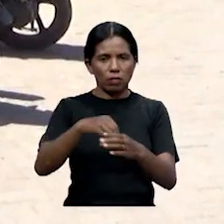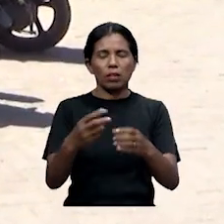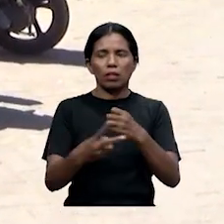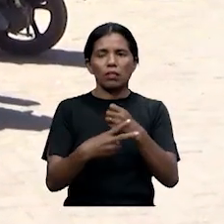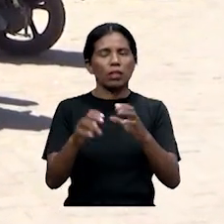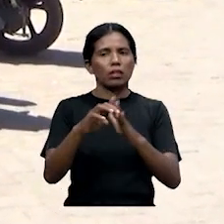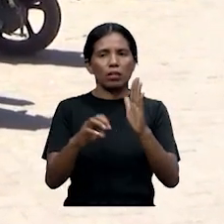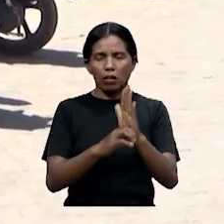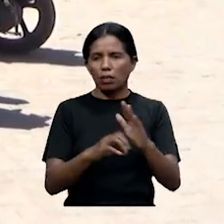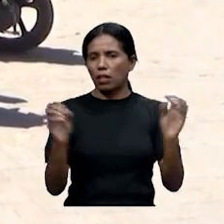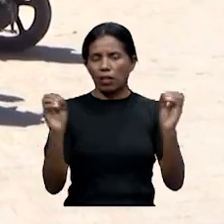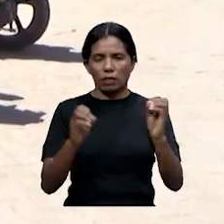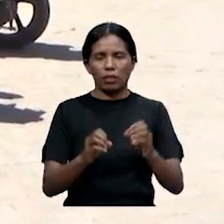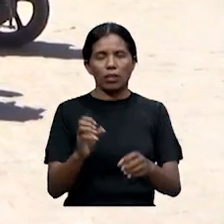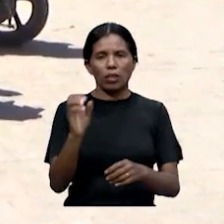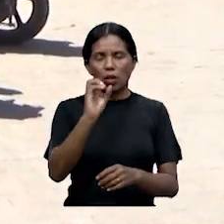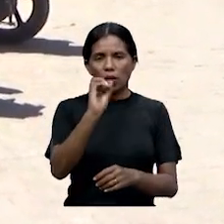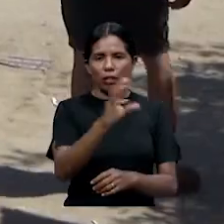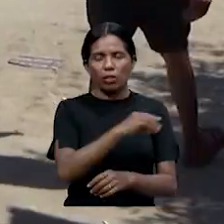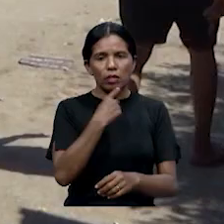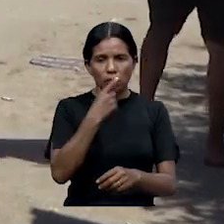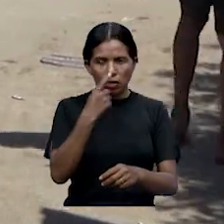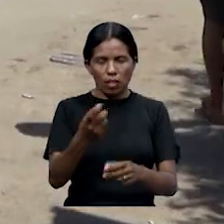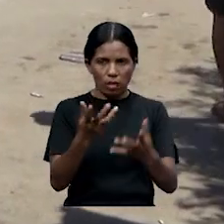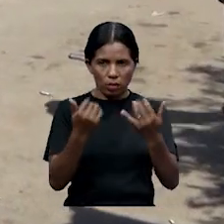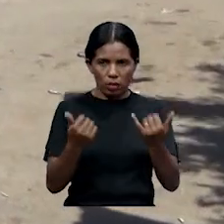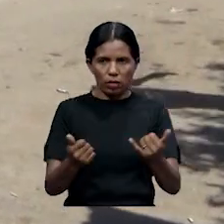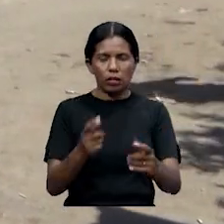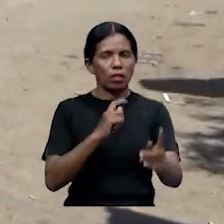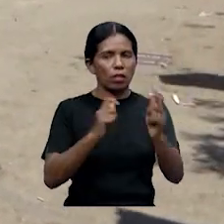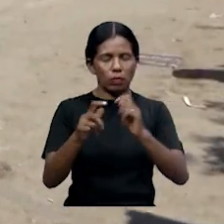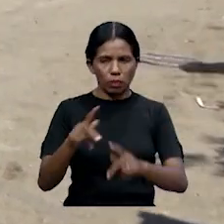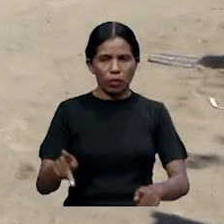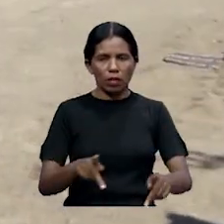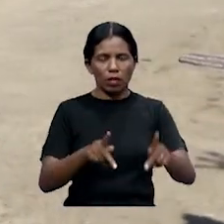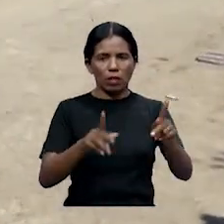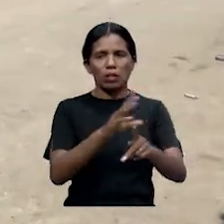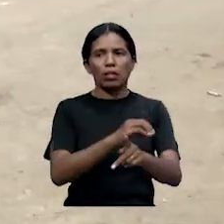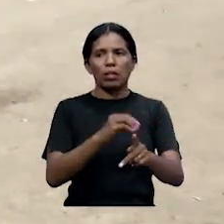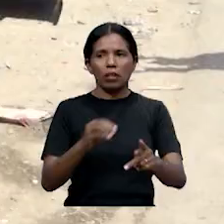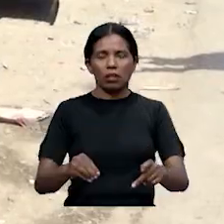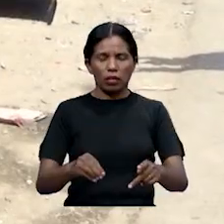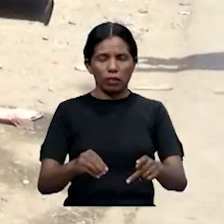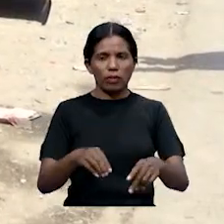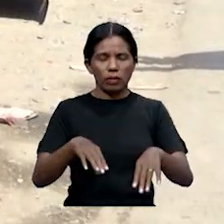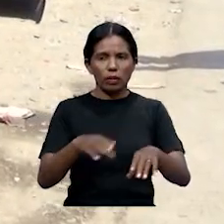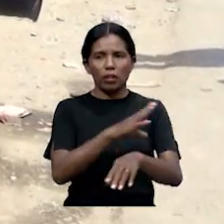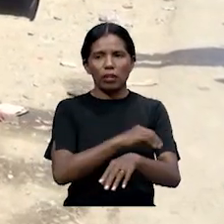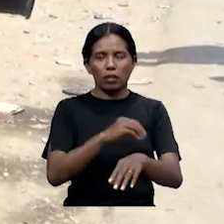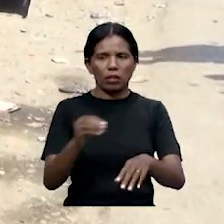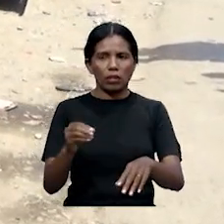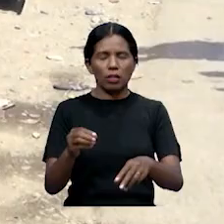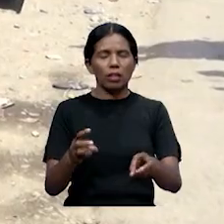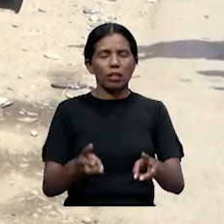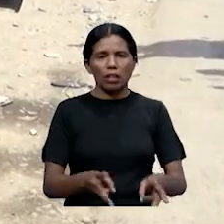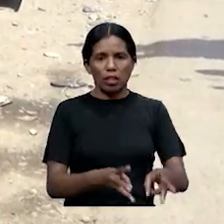kalain. Observação dos jornalistas de MN Nota Katak, da dão ne transporte público no privado Sira, nebe durante ne volta e